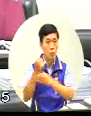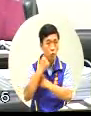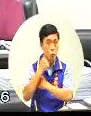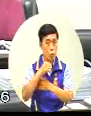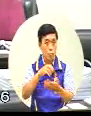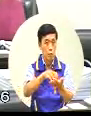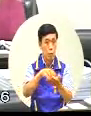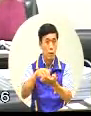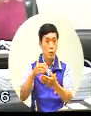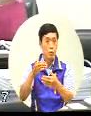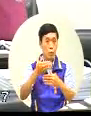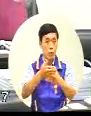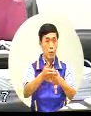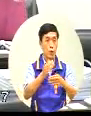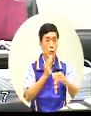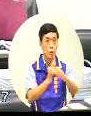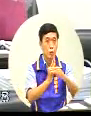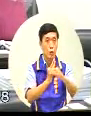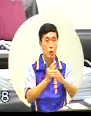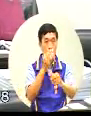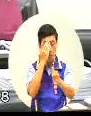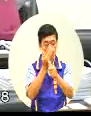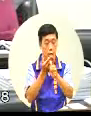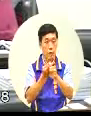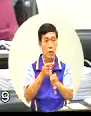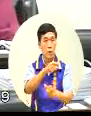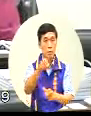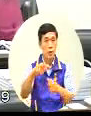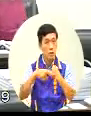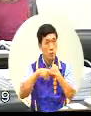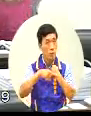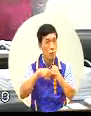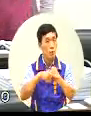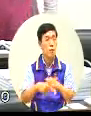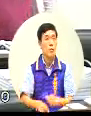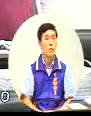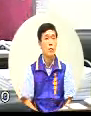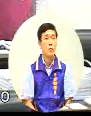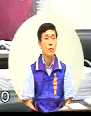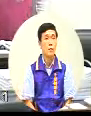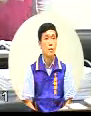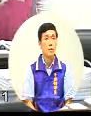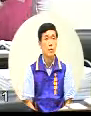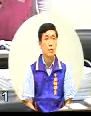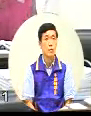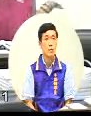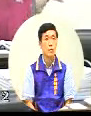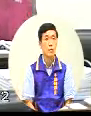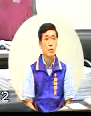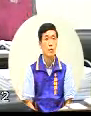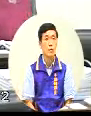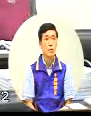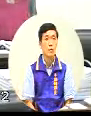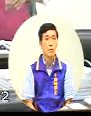好，那就麻烦你们演绎了哈，再关心。 我关了讲不了。 你先